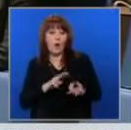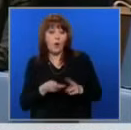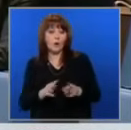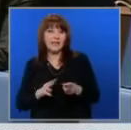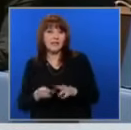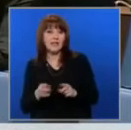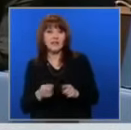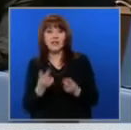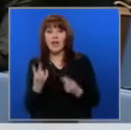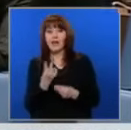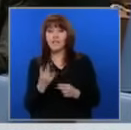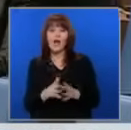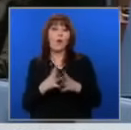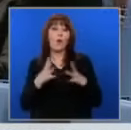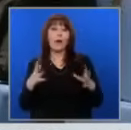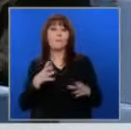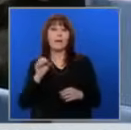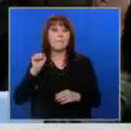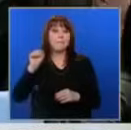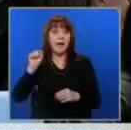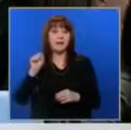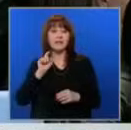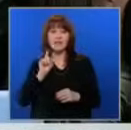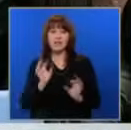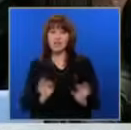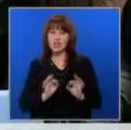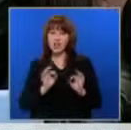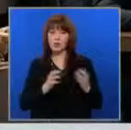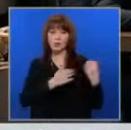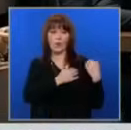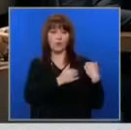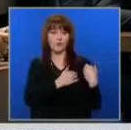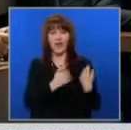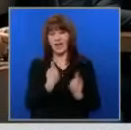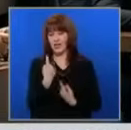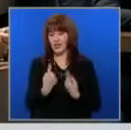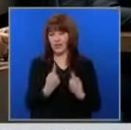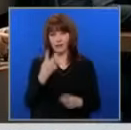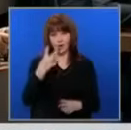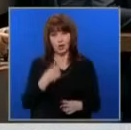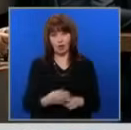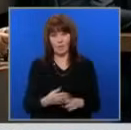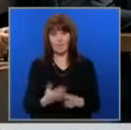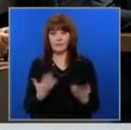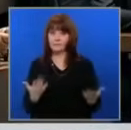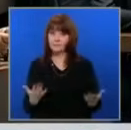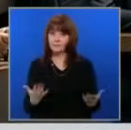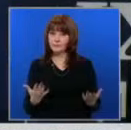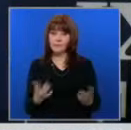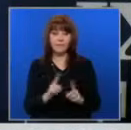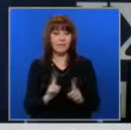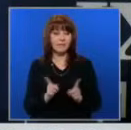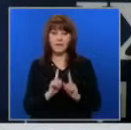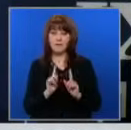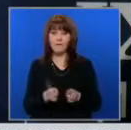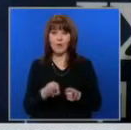големи партии. Те трябва да бъдат сериозни и отговорни към България. Шегичките трябва да спрат, надиграването трябва да спре. Не